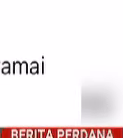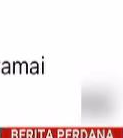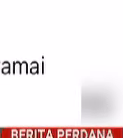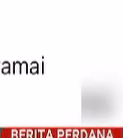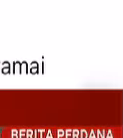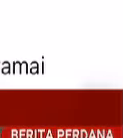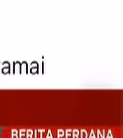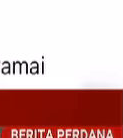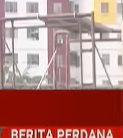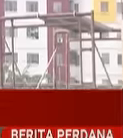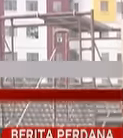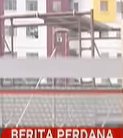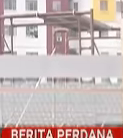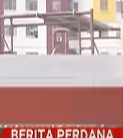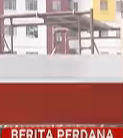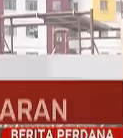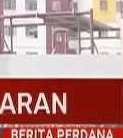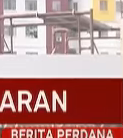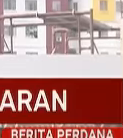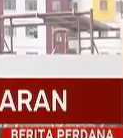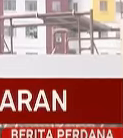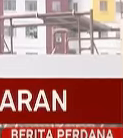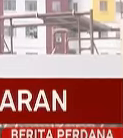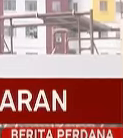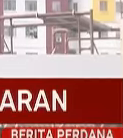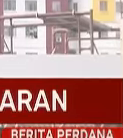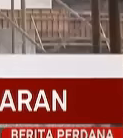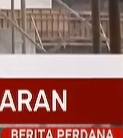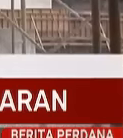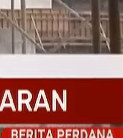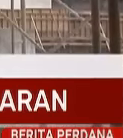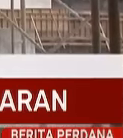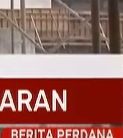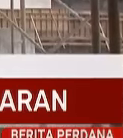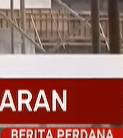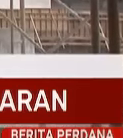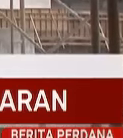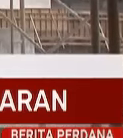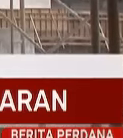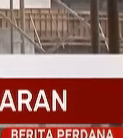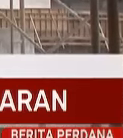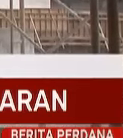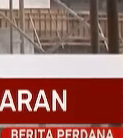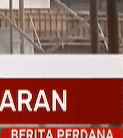Majikan perlu atasi segera masalah tempat tinggal pekerja asing.